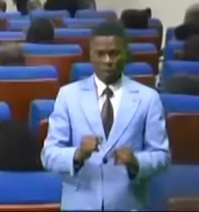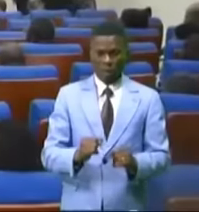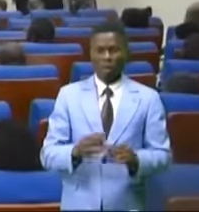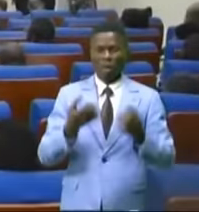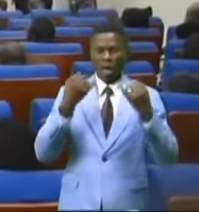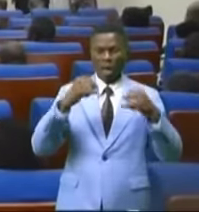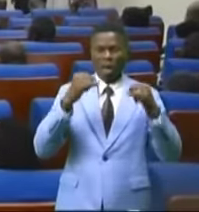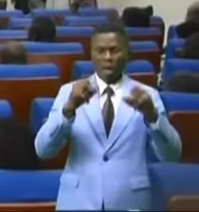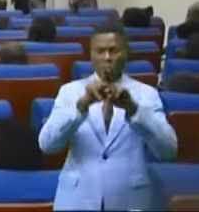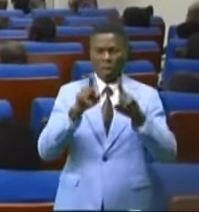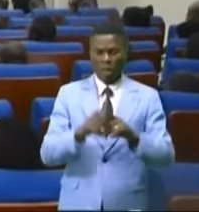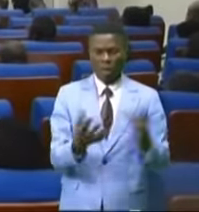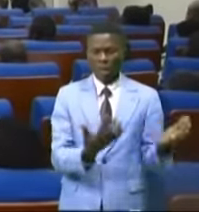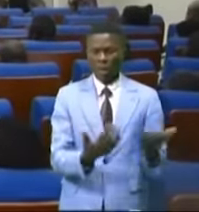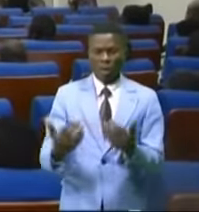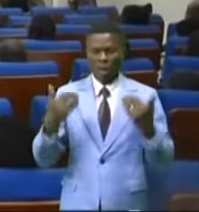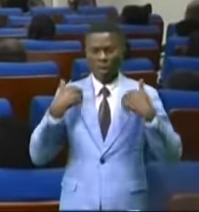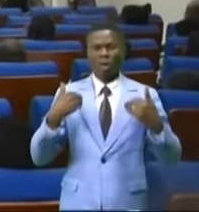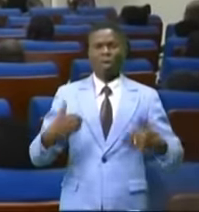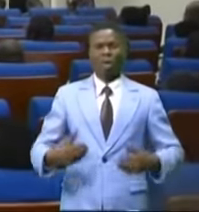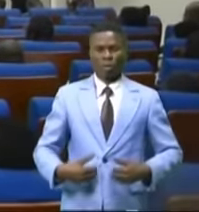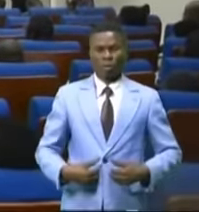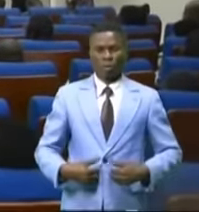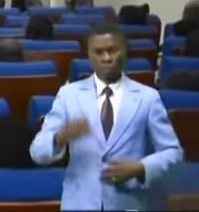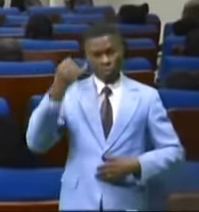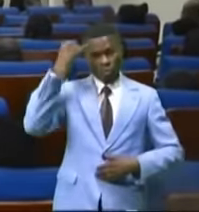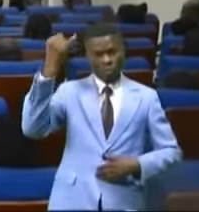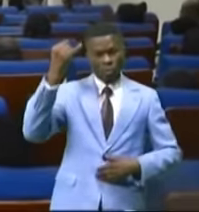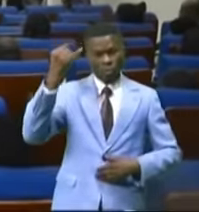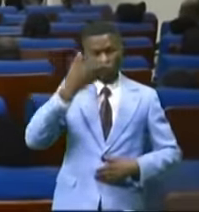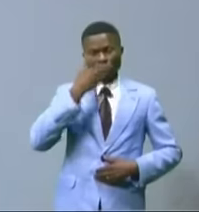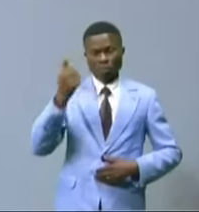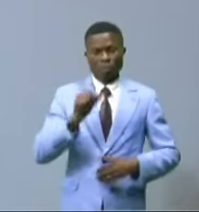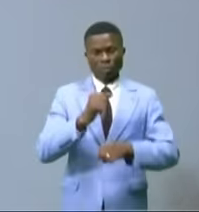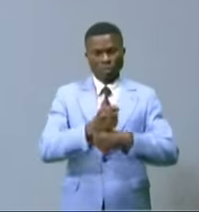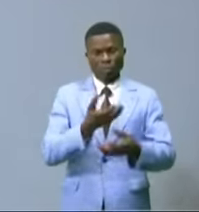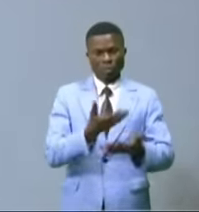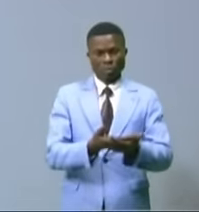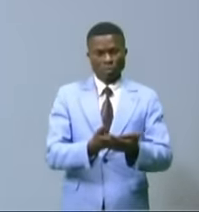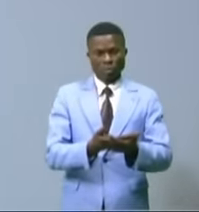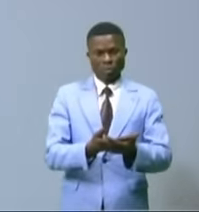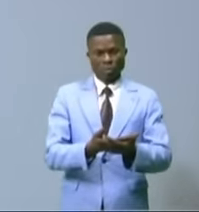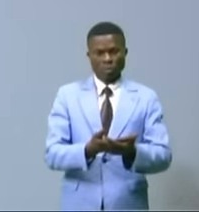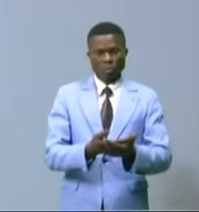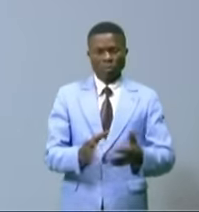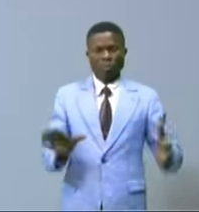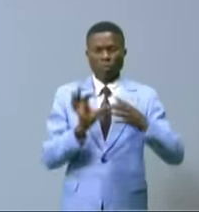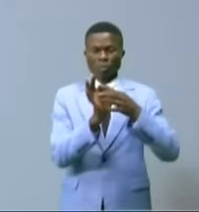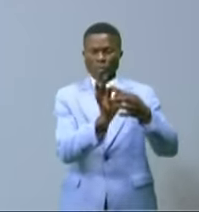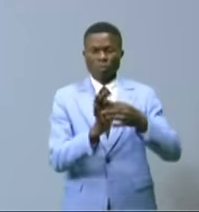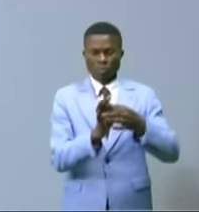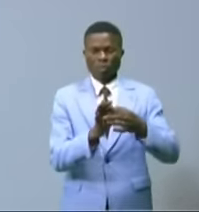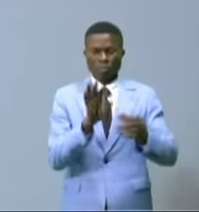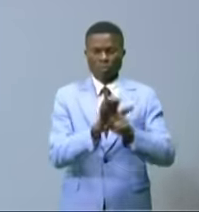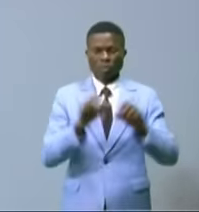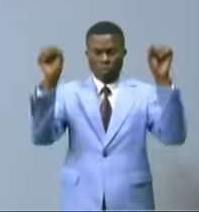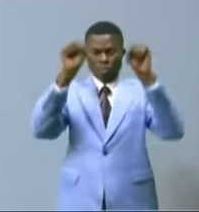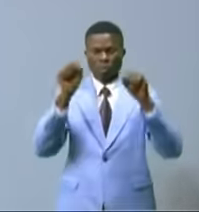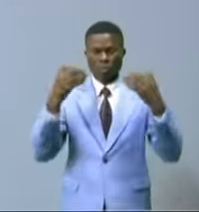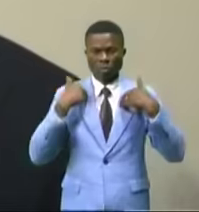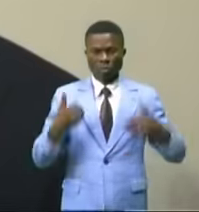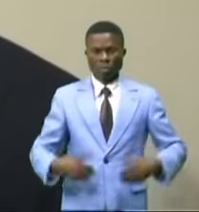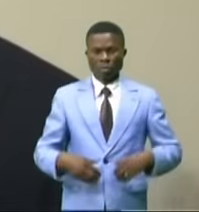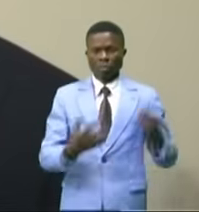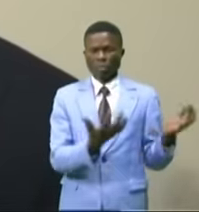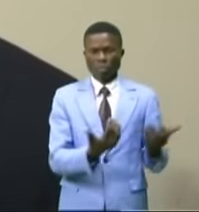et de l'informatique de la santé, l'idéal serait de mettre en place une parfaite collaboration de différents systèmes de santé